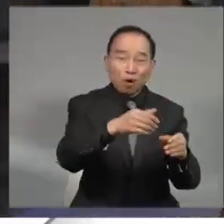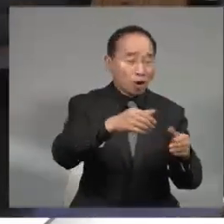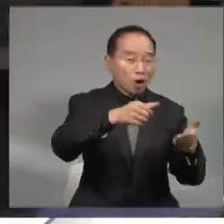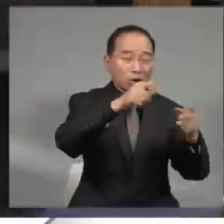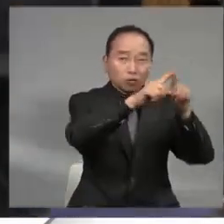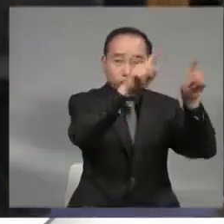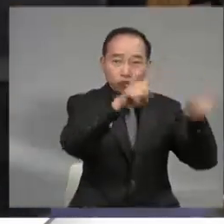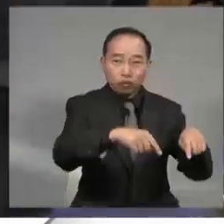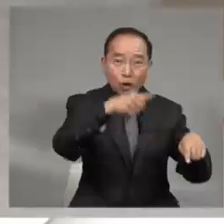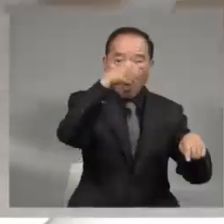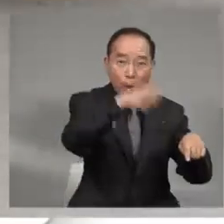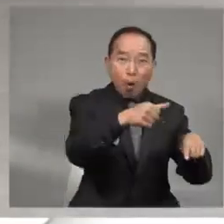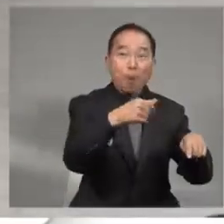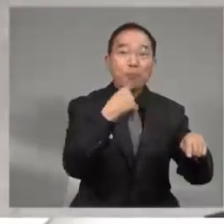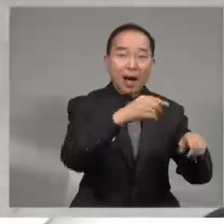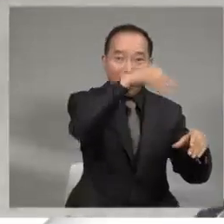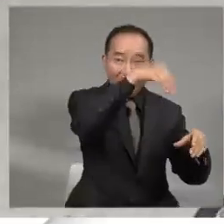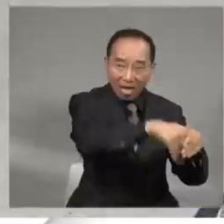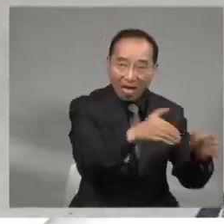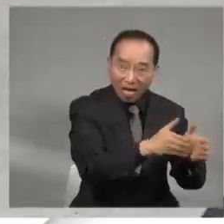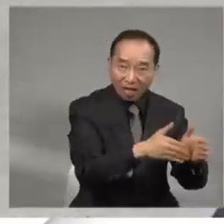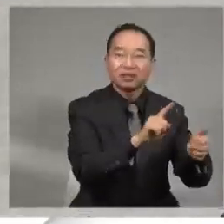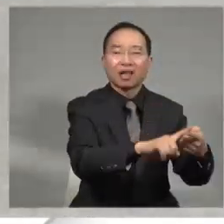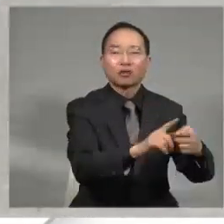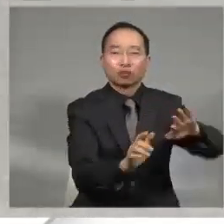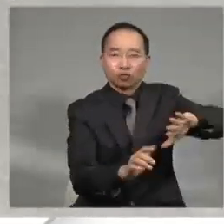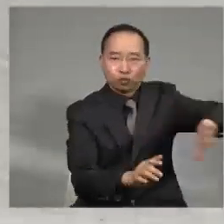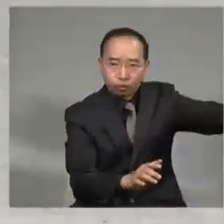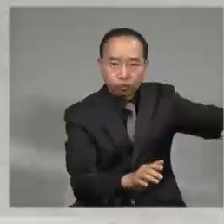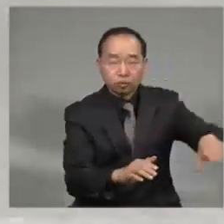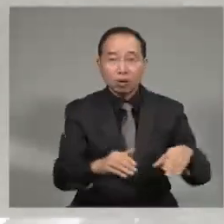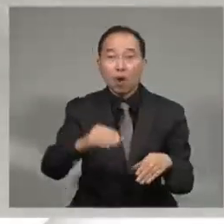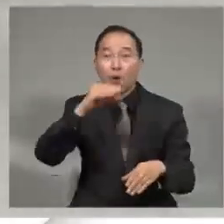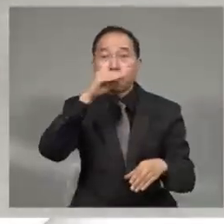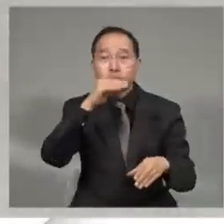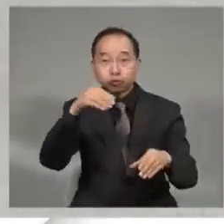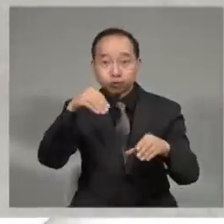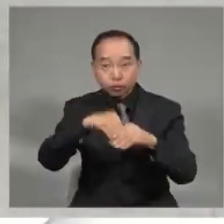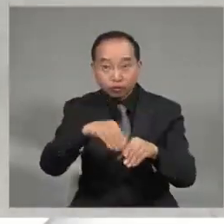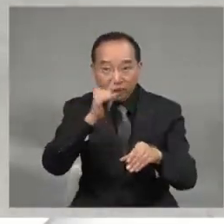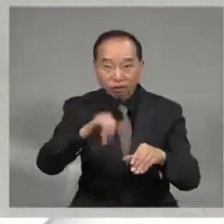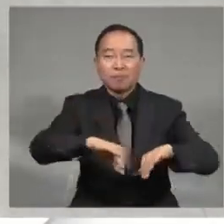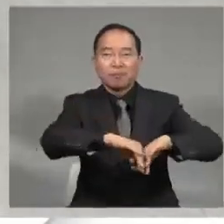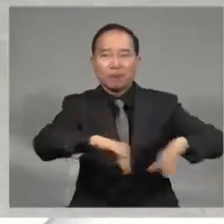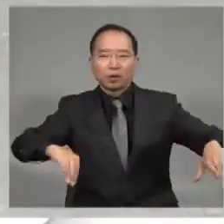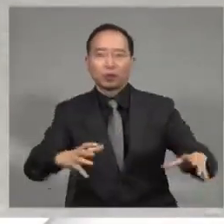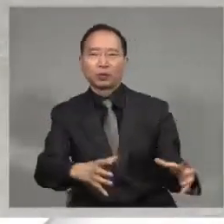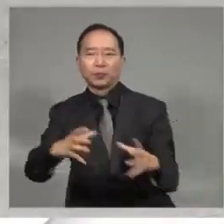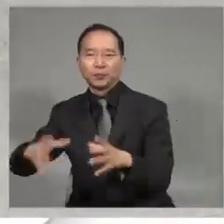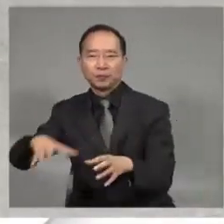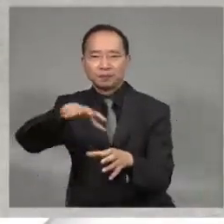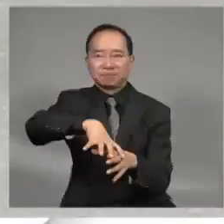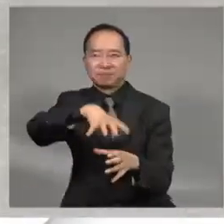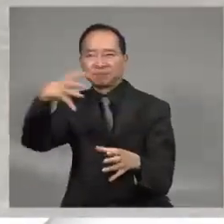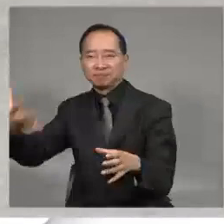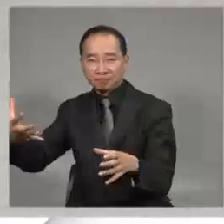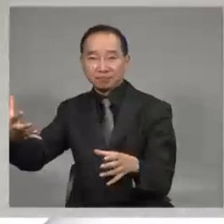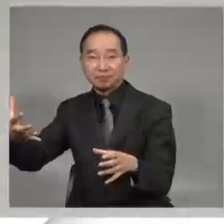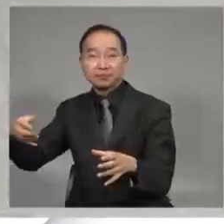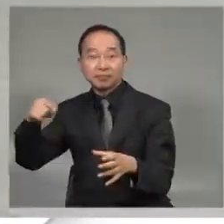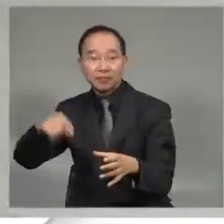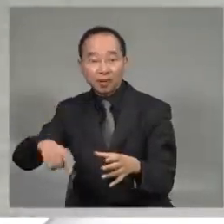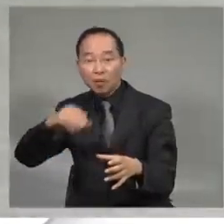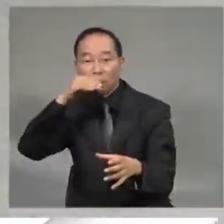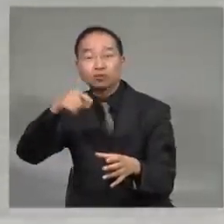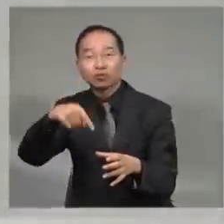회송용 봉투가 들어 있는 관외 사전 투표함을 이제 개함을 하거든요. 예, 지금 보시는 것처럼 예. 예. 관외 사전 투표함 안에는 저렇게 회송용 봉투가